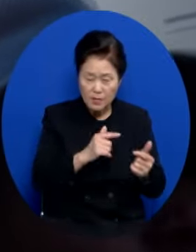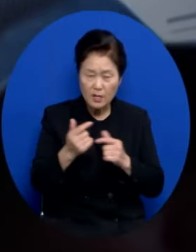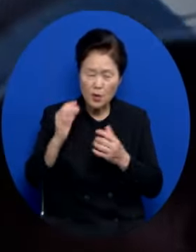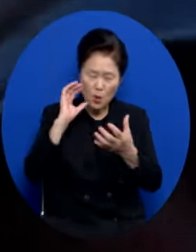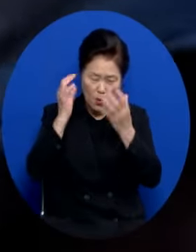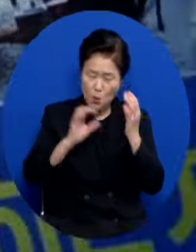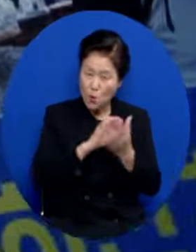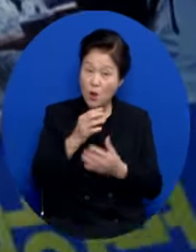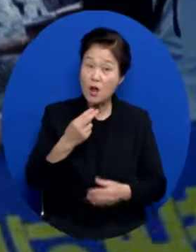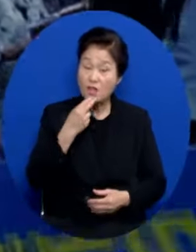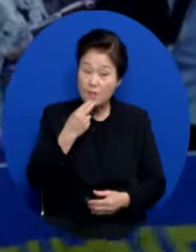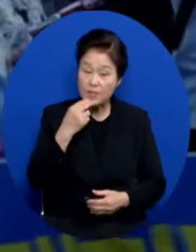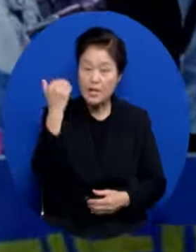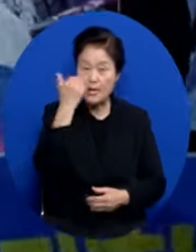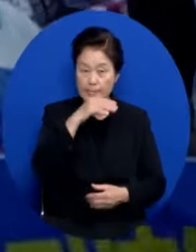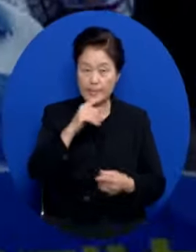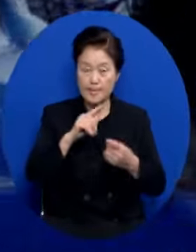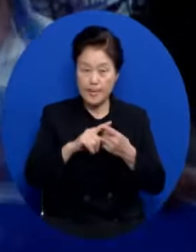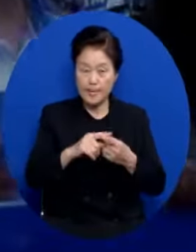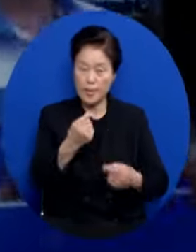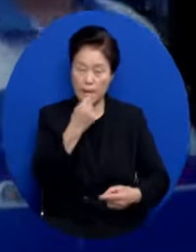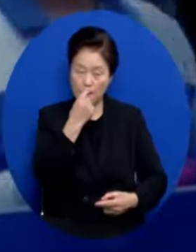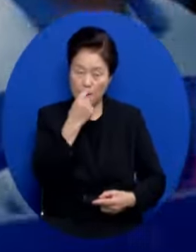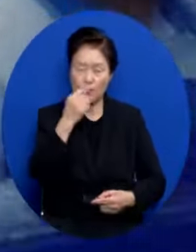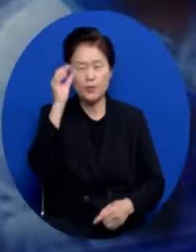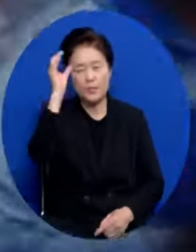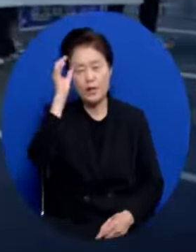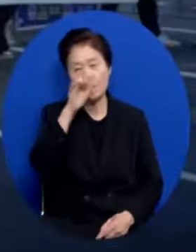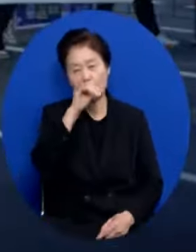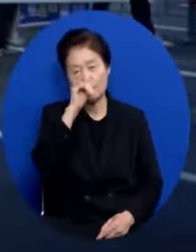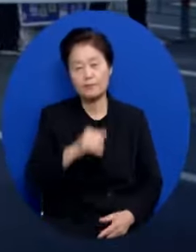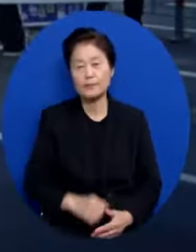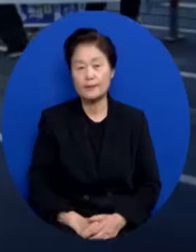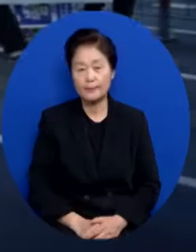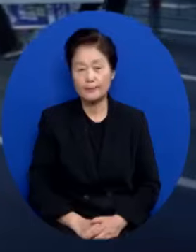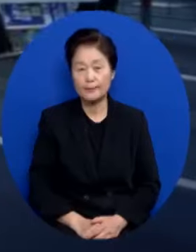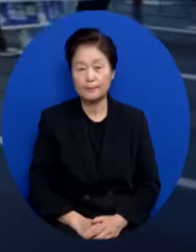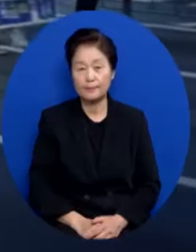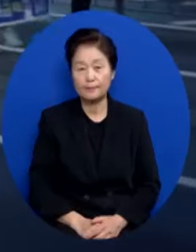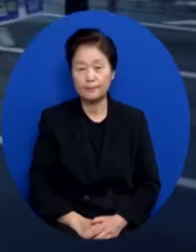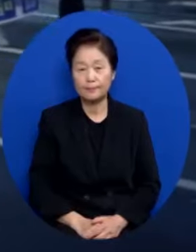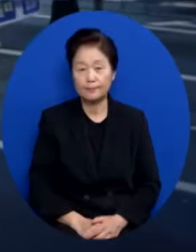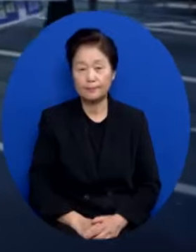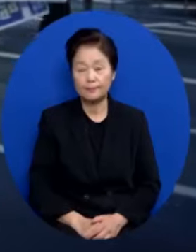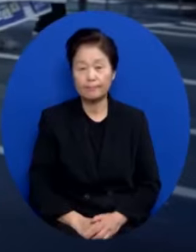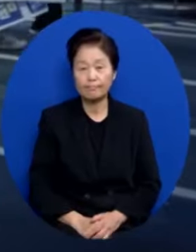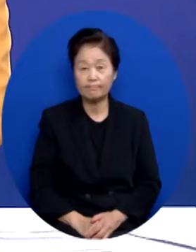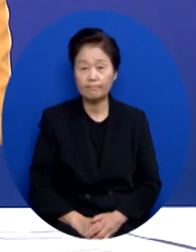없이 건강한 성 가치관을 형성하길 기대하고 있습니다. CTS 뉴스 서현호입니다.